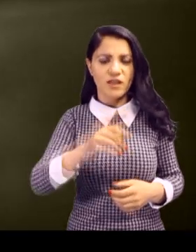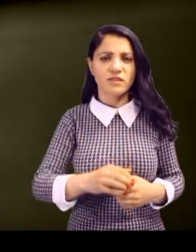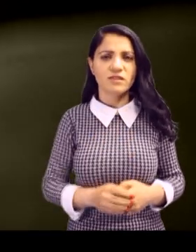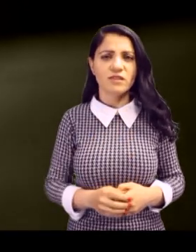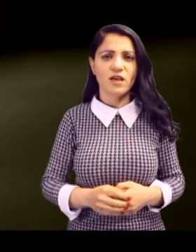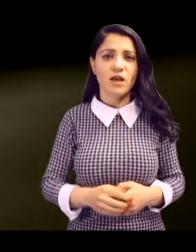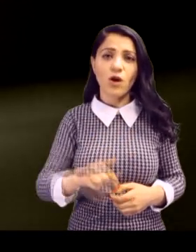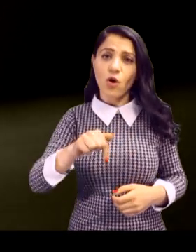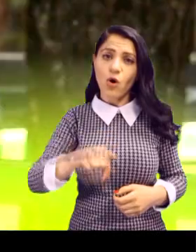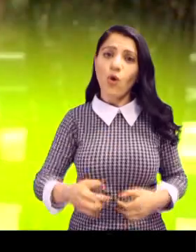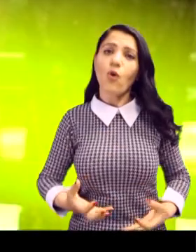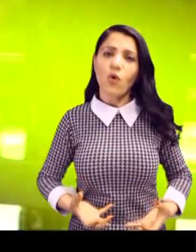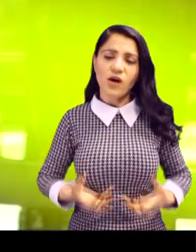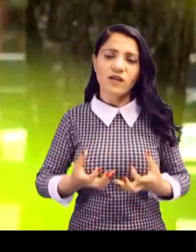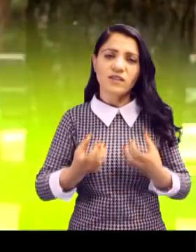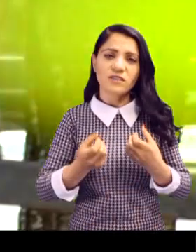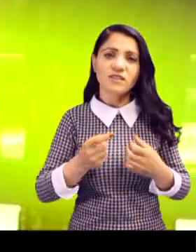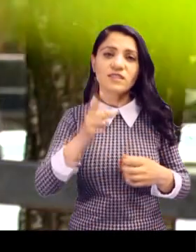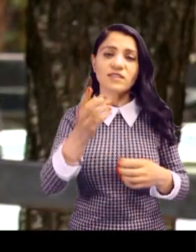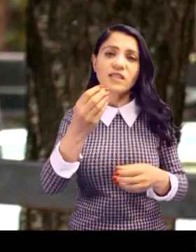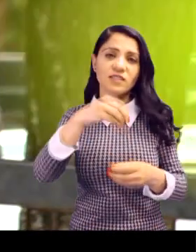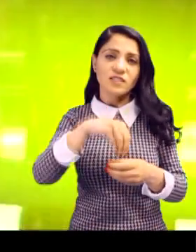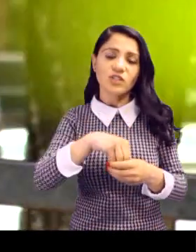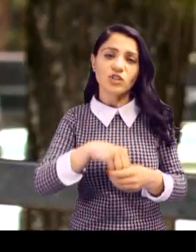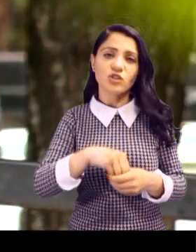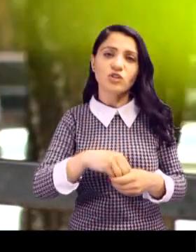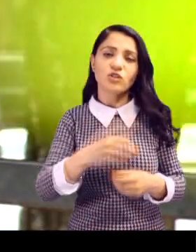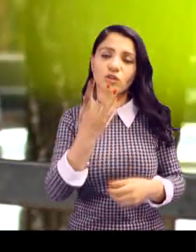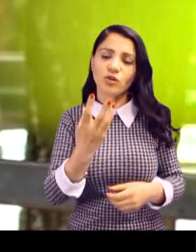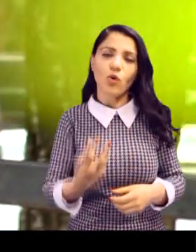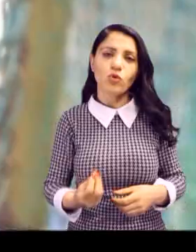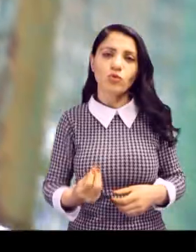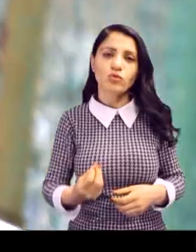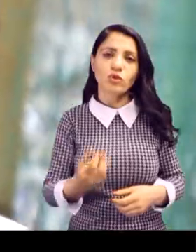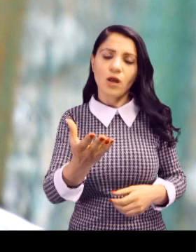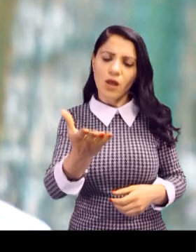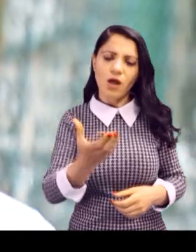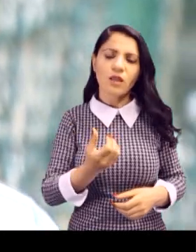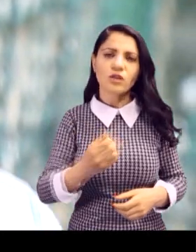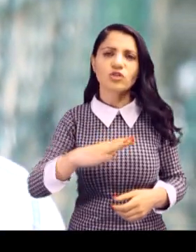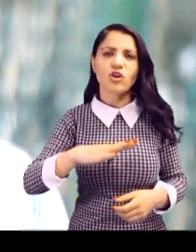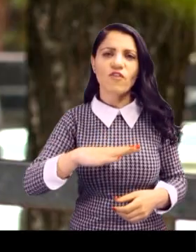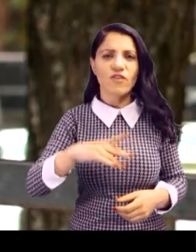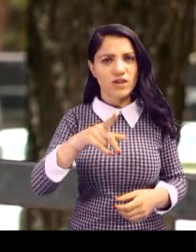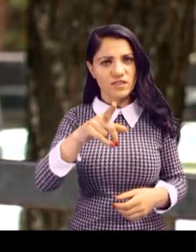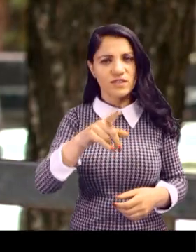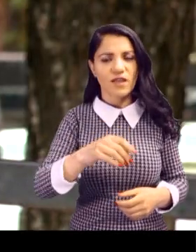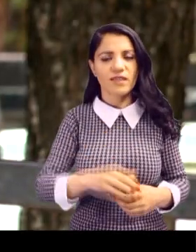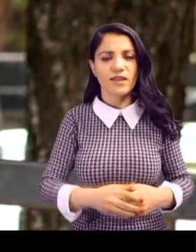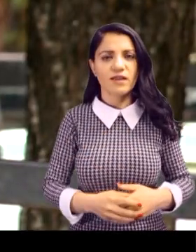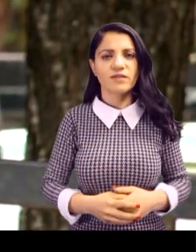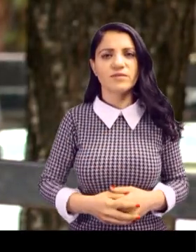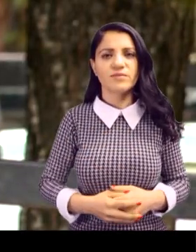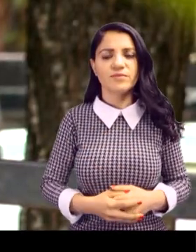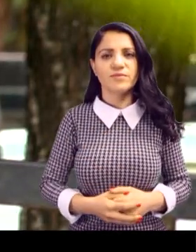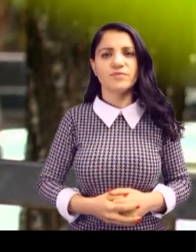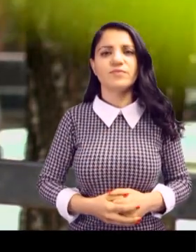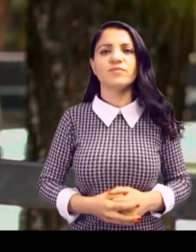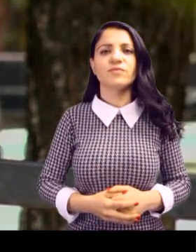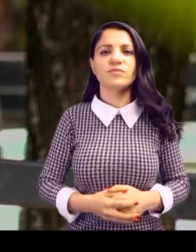var sende. O ateş sana döner, alacağım var sende.